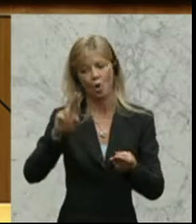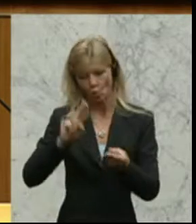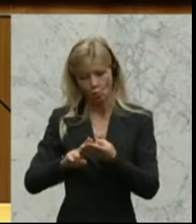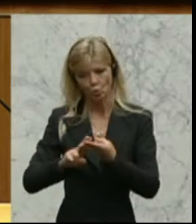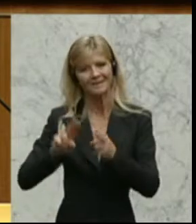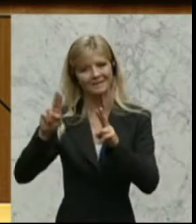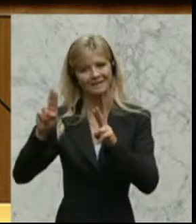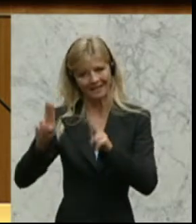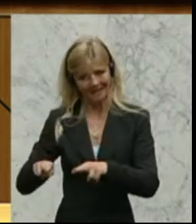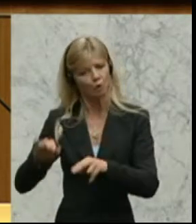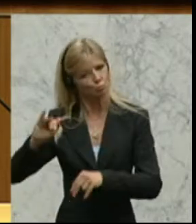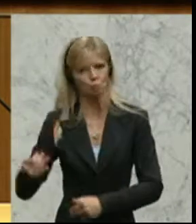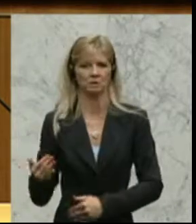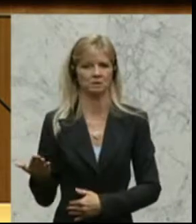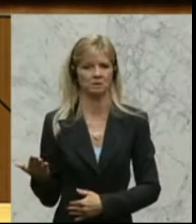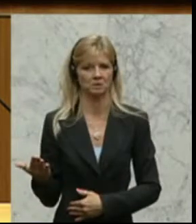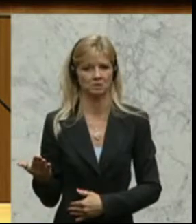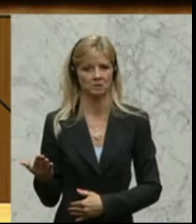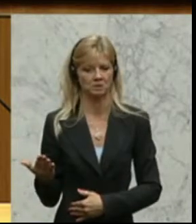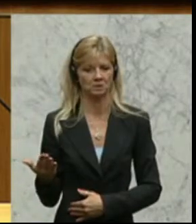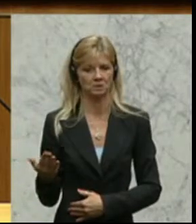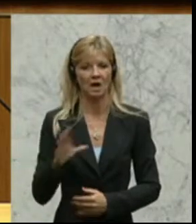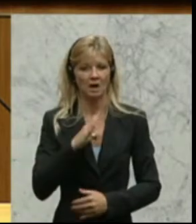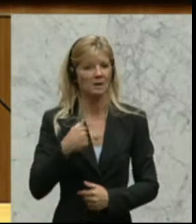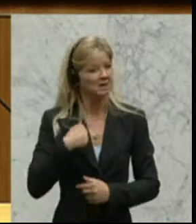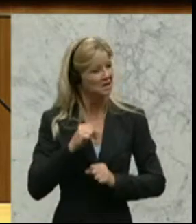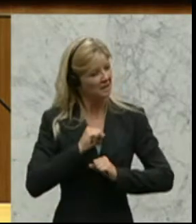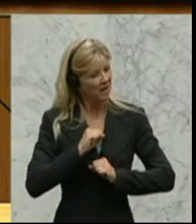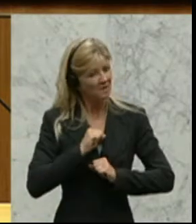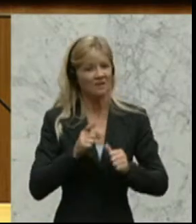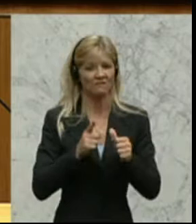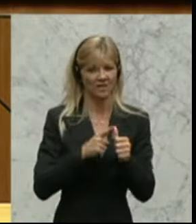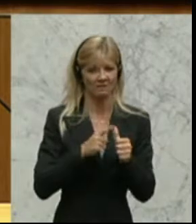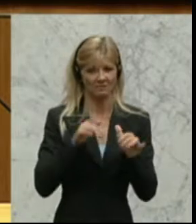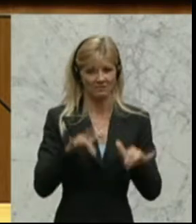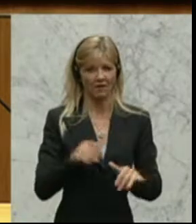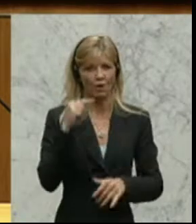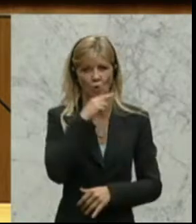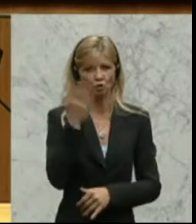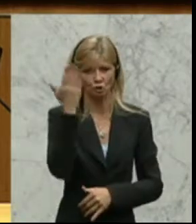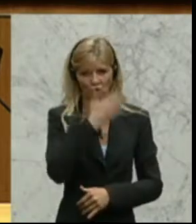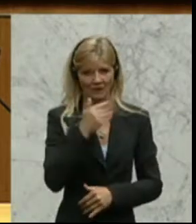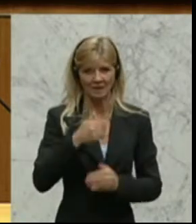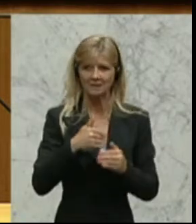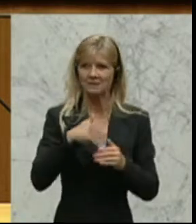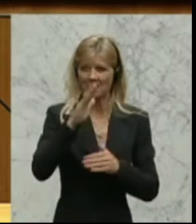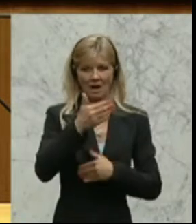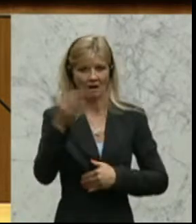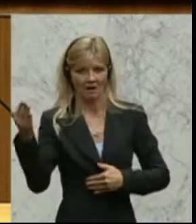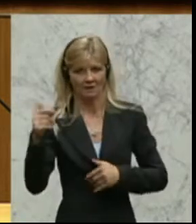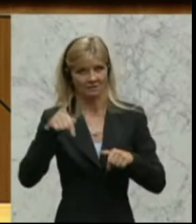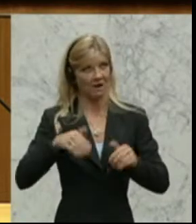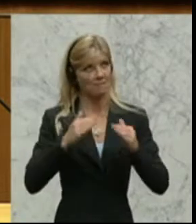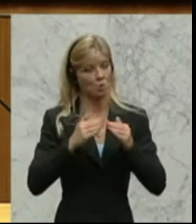werden. Ich befürchte nur, solange wir eine rot-schwarze Mehrheit in diesem Haus haben, wird es nicht kommen. Aber wir NEOS